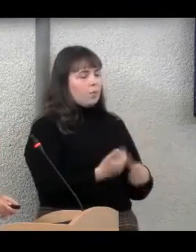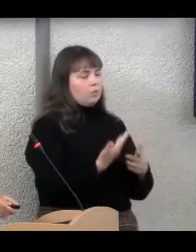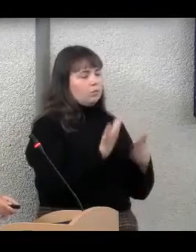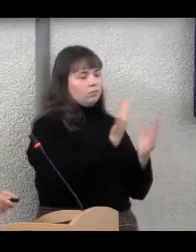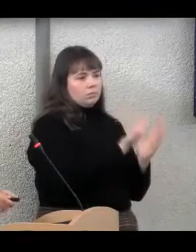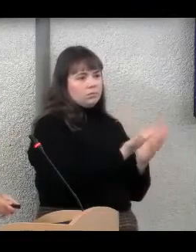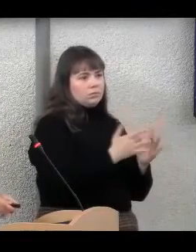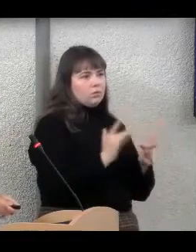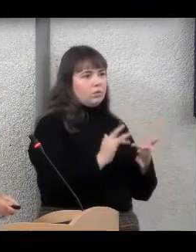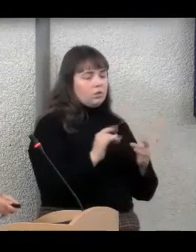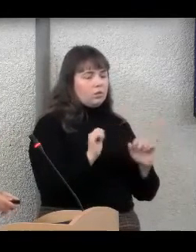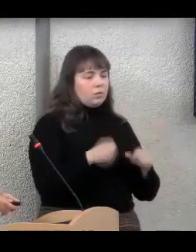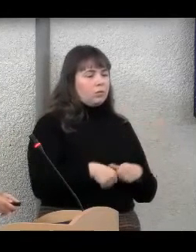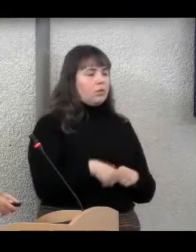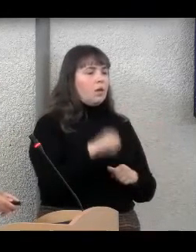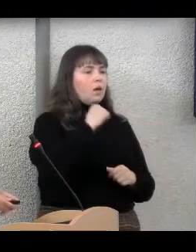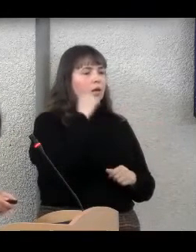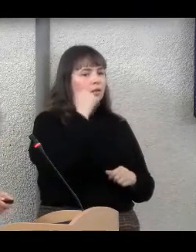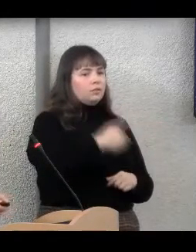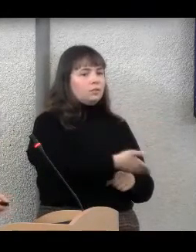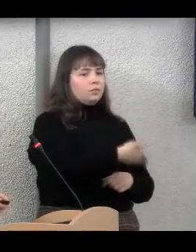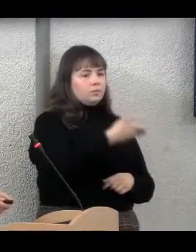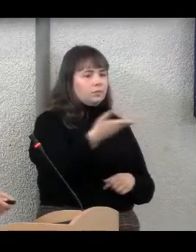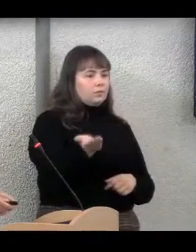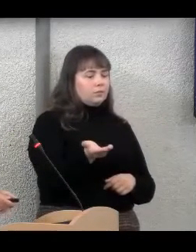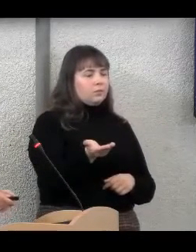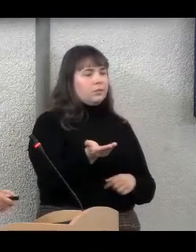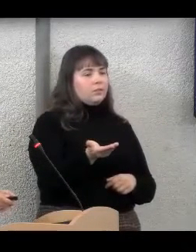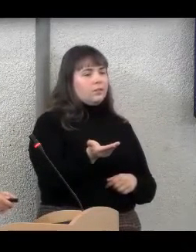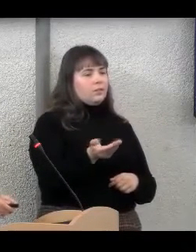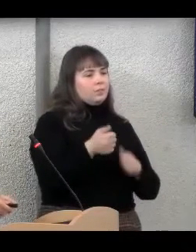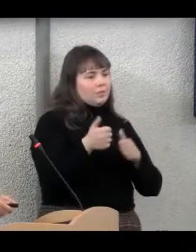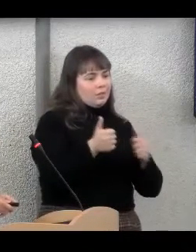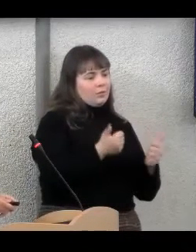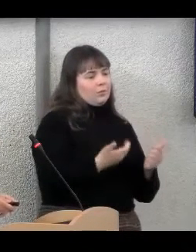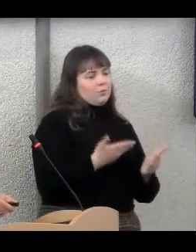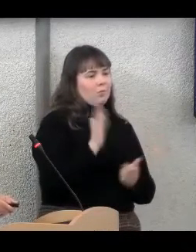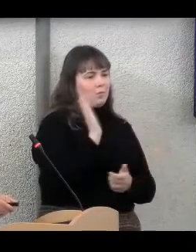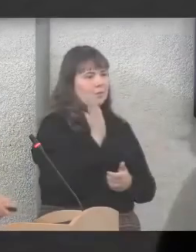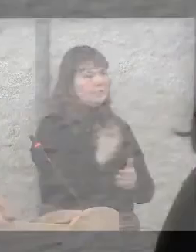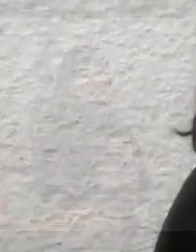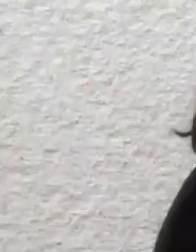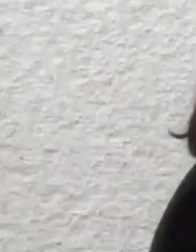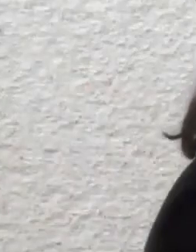nurodytais kontaktais. Ačiū ir gerų kitų pranešimų.